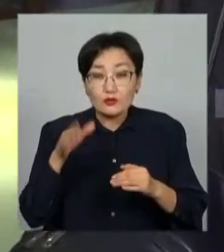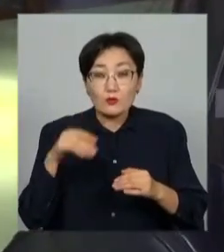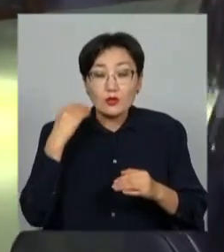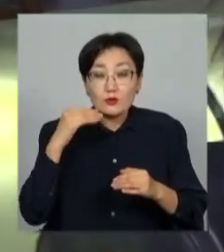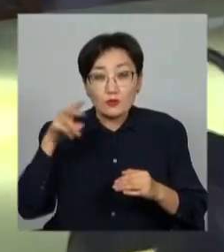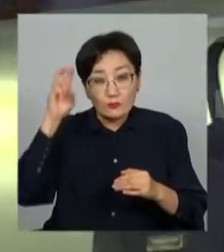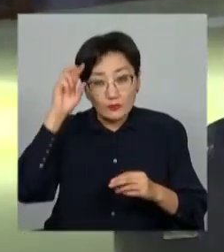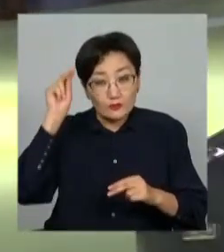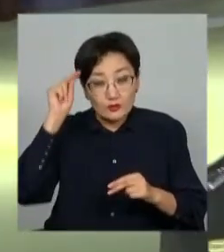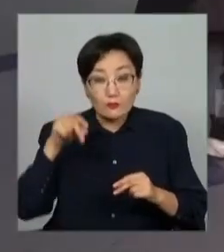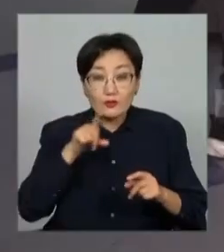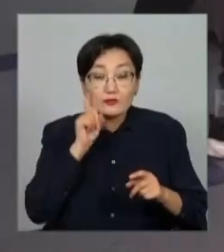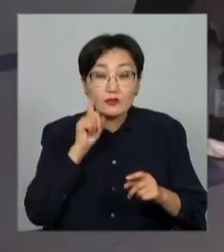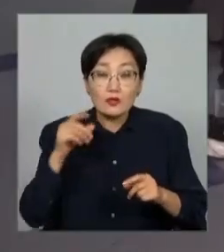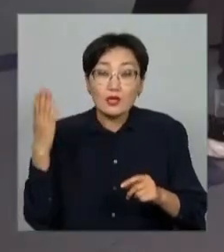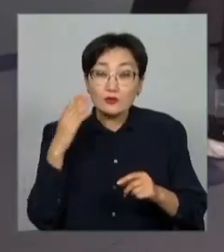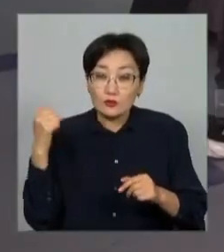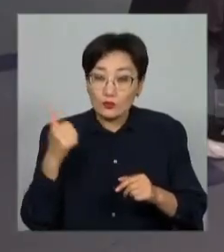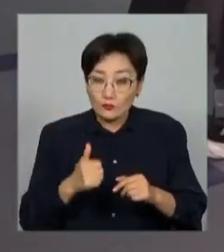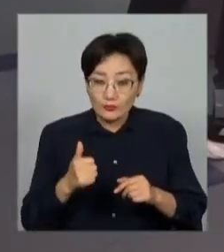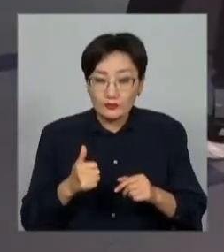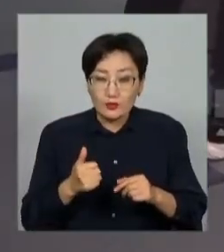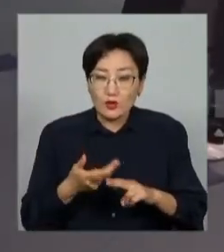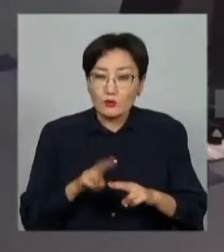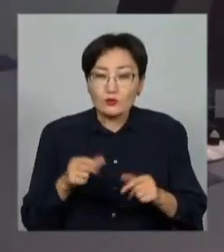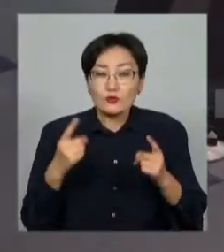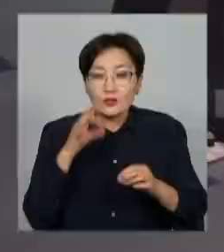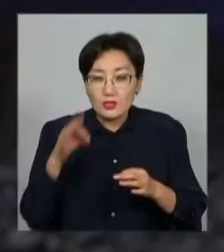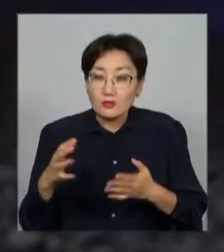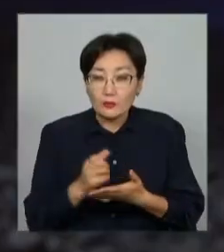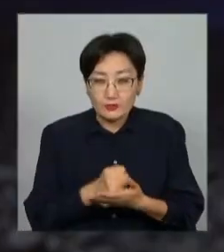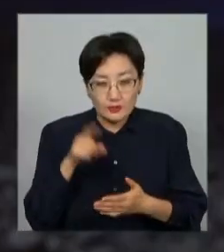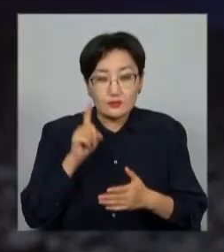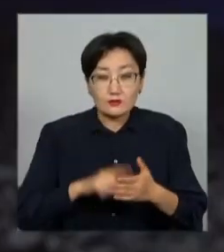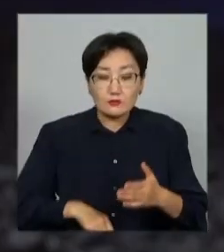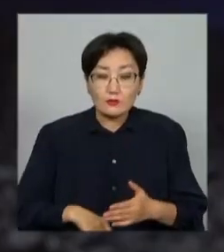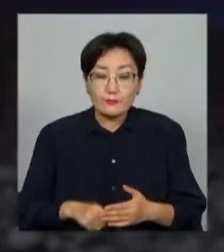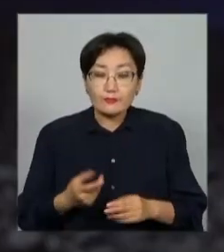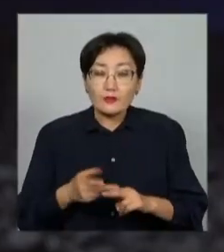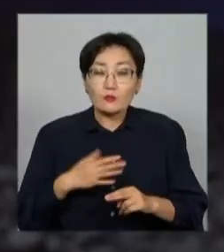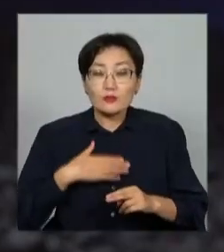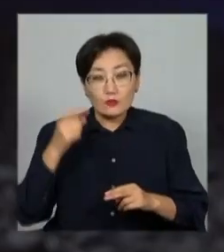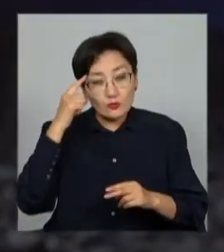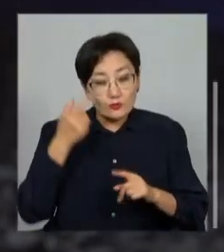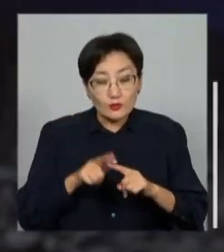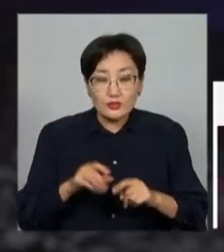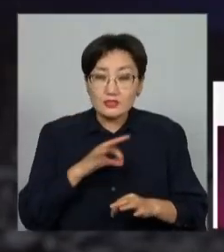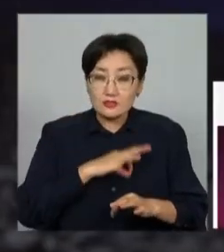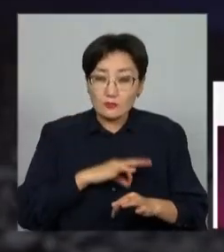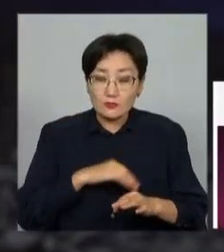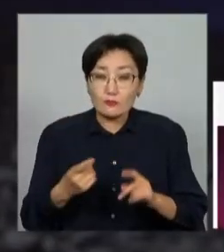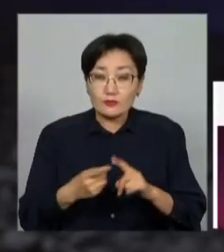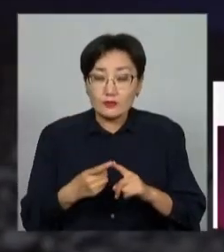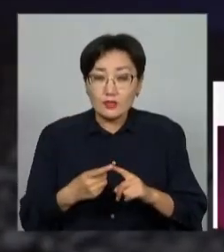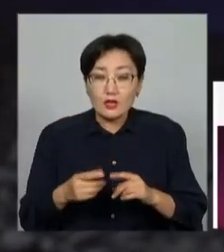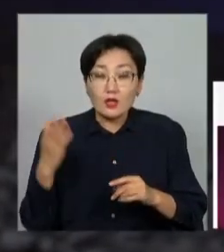Түркияда оқығысы келетін жастар кино апталықтың таптырмас тәжірибе болатын. Менің ойымша бұл өте тиімді болады. Біріншіден бұндай